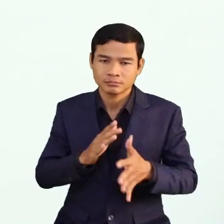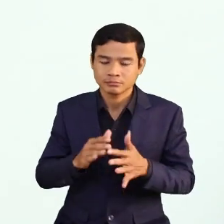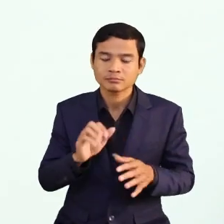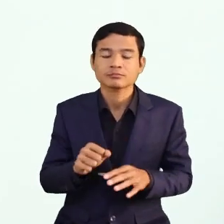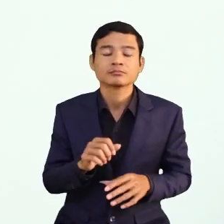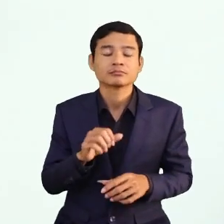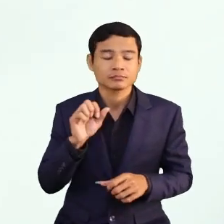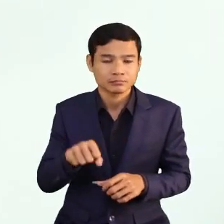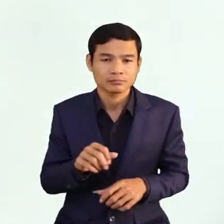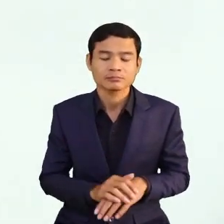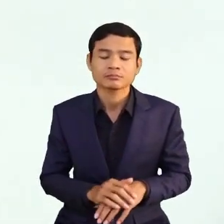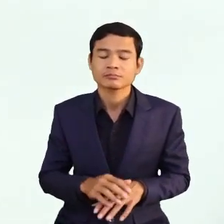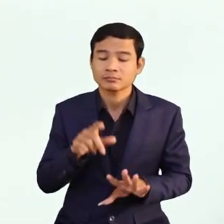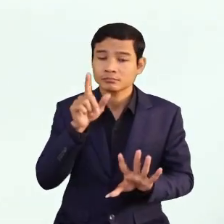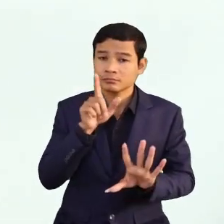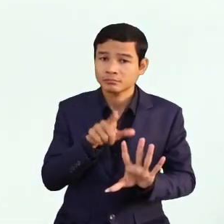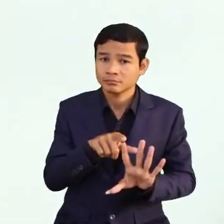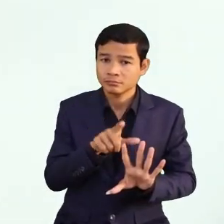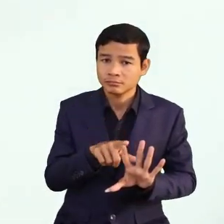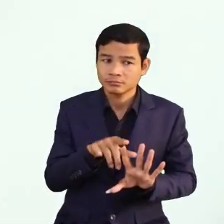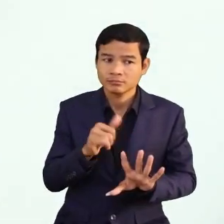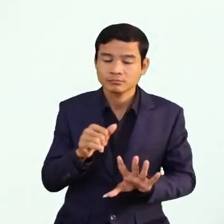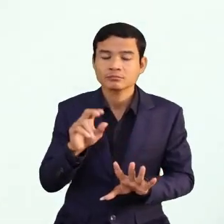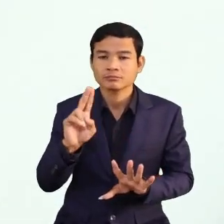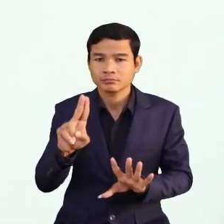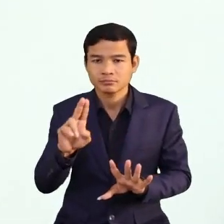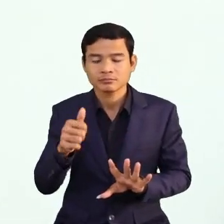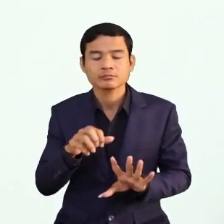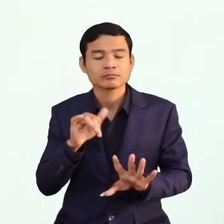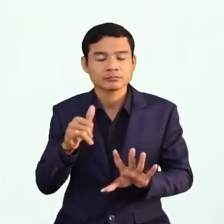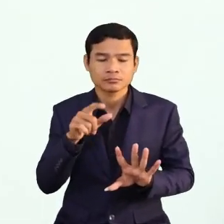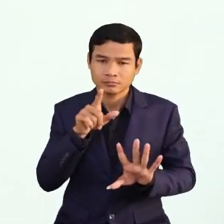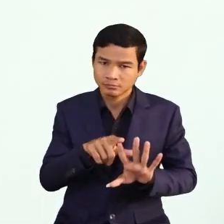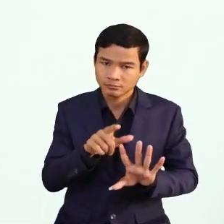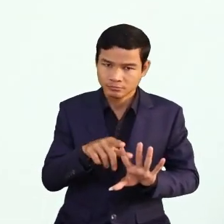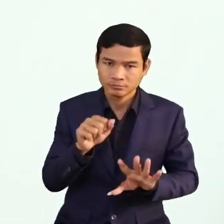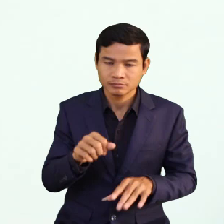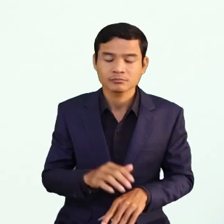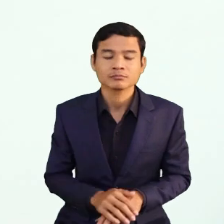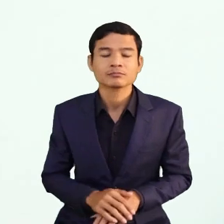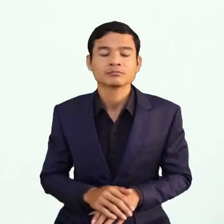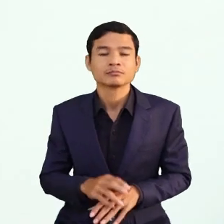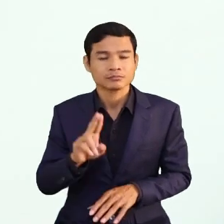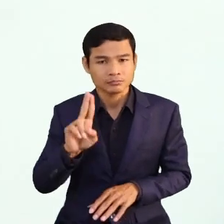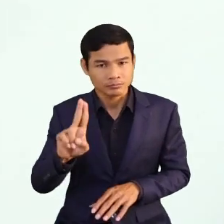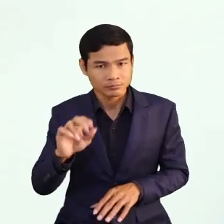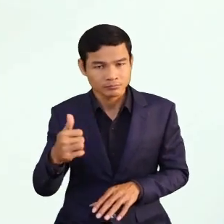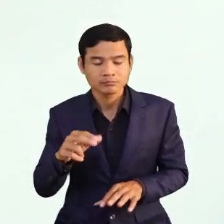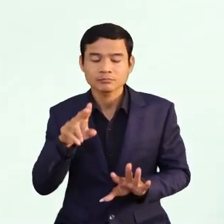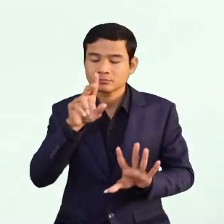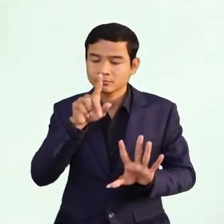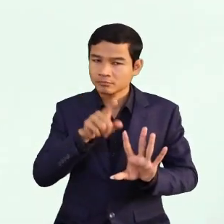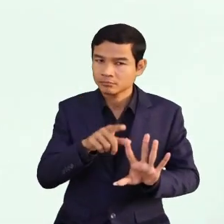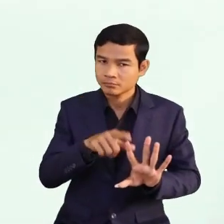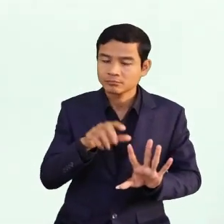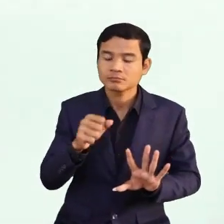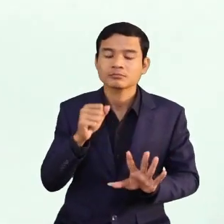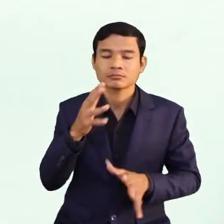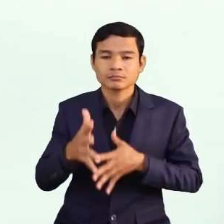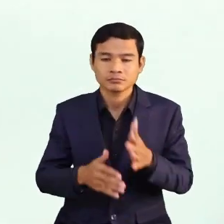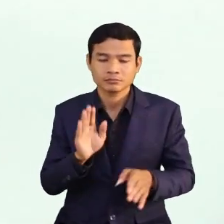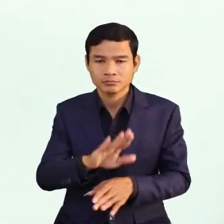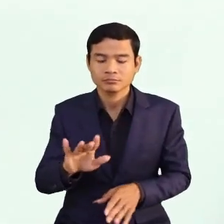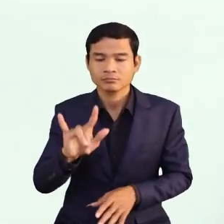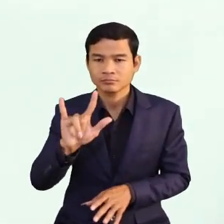ពីរទៀតគឺគេហៅថាសញ្ញាអឬក៏សញ្ញាមូលសេកតនចាពេលយើងប្រកបអានគឺកូនអាន